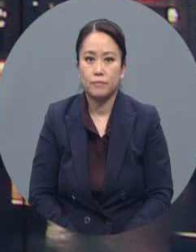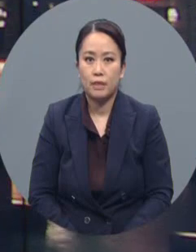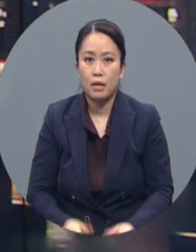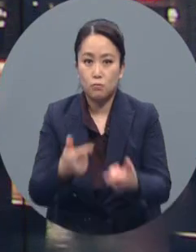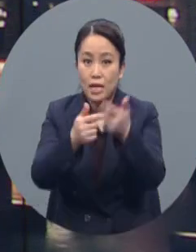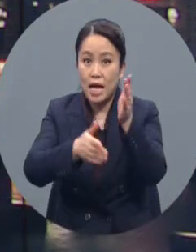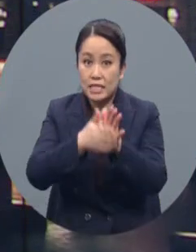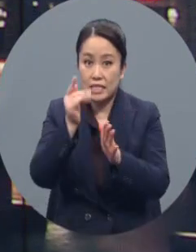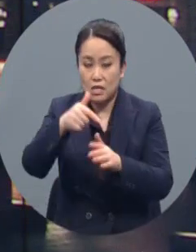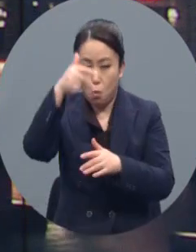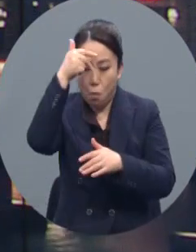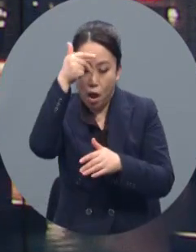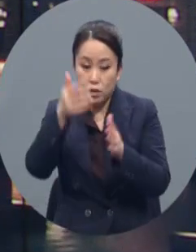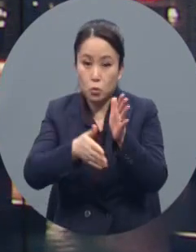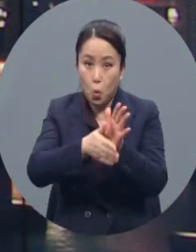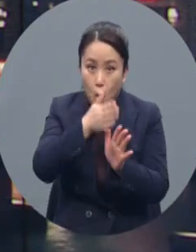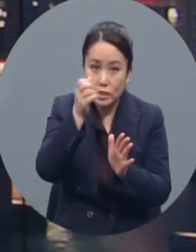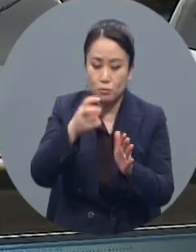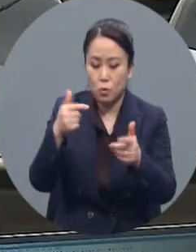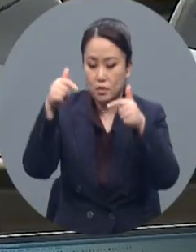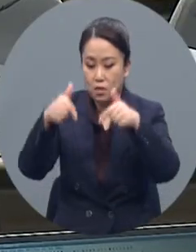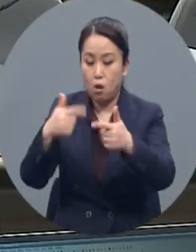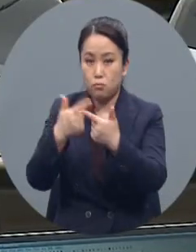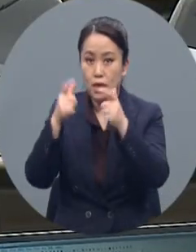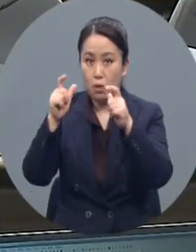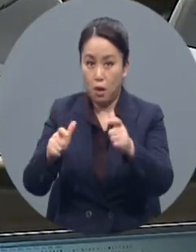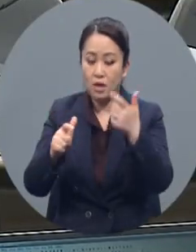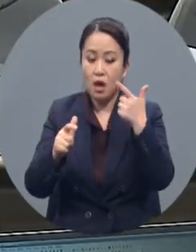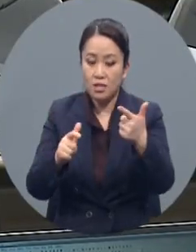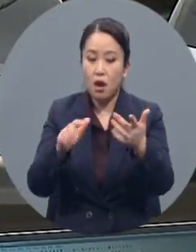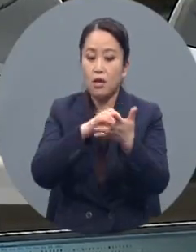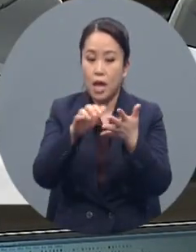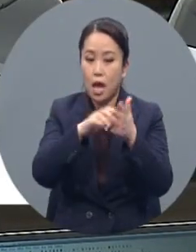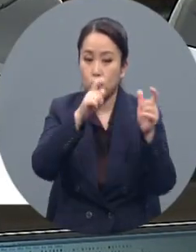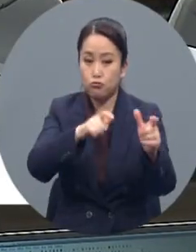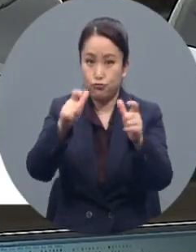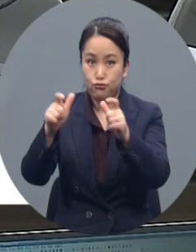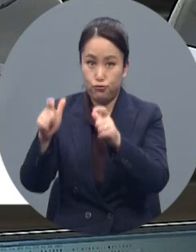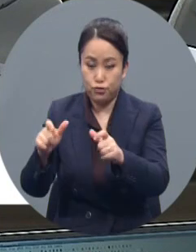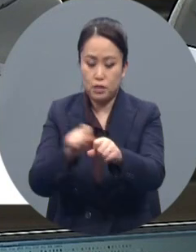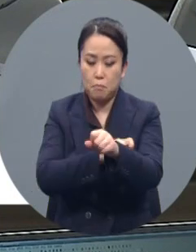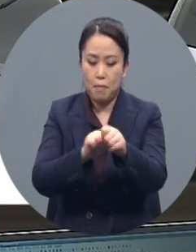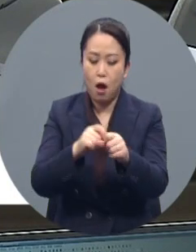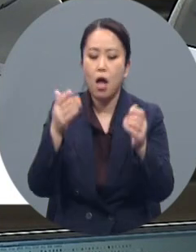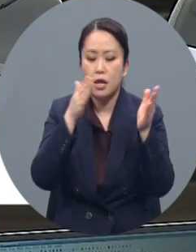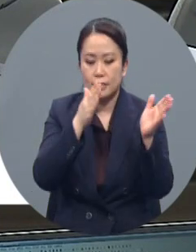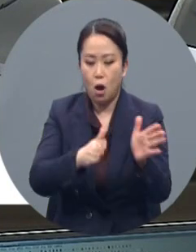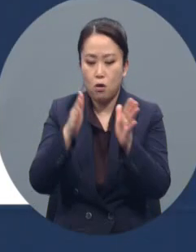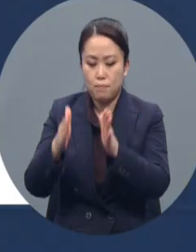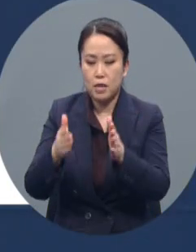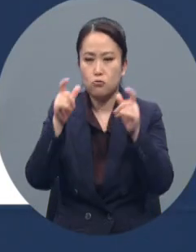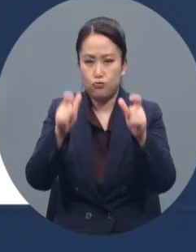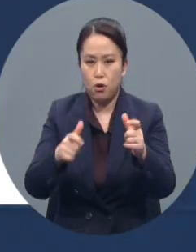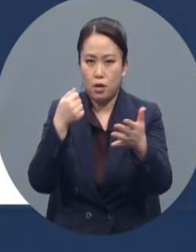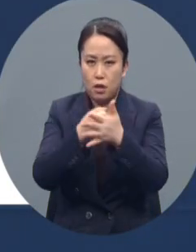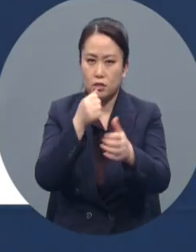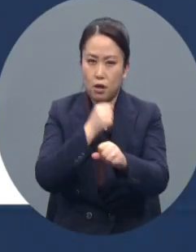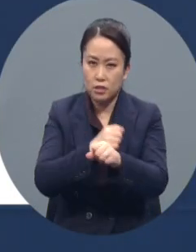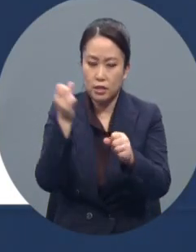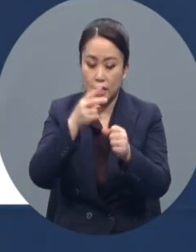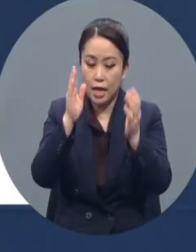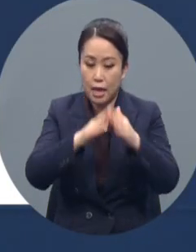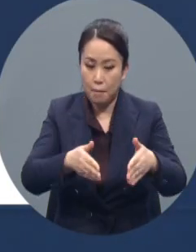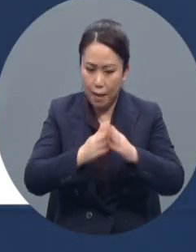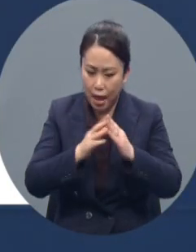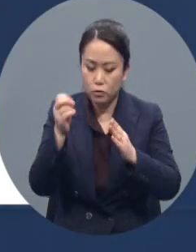부산시는 원도심 과 서부산권 6개 굴을 특별 정비구역으로 지정 해 재개발 재건축 기준 용적률을